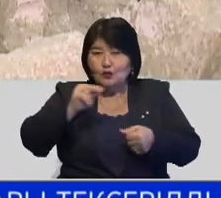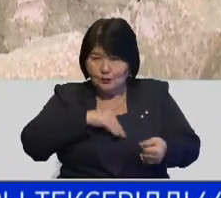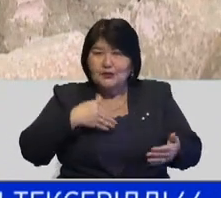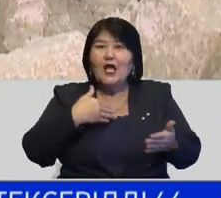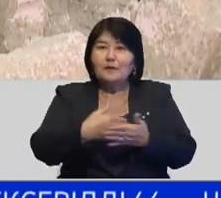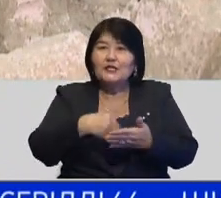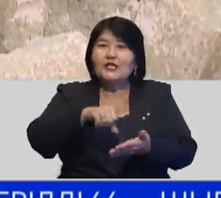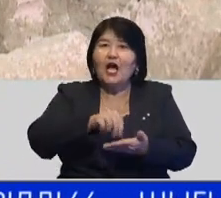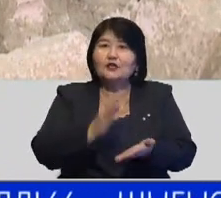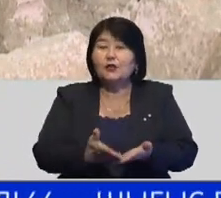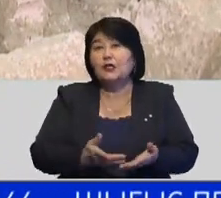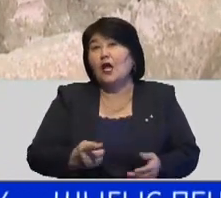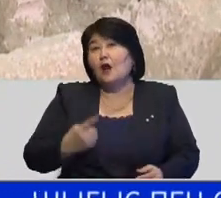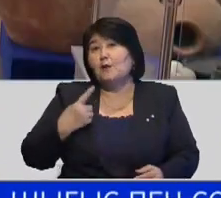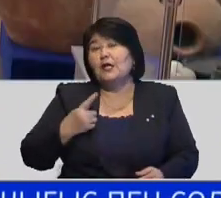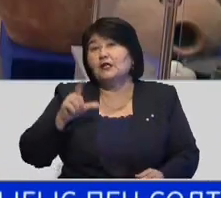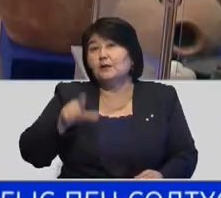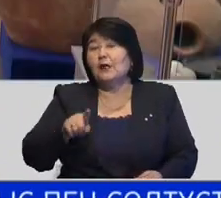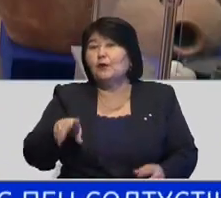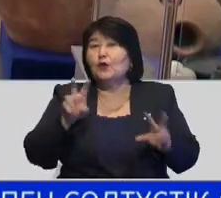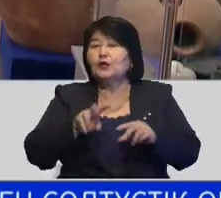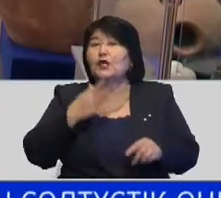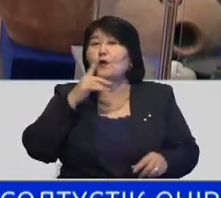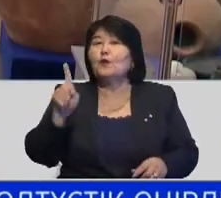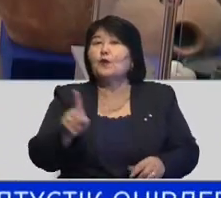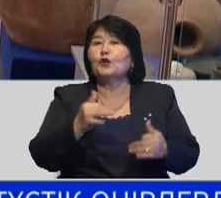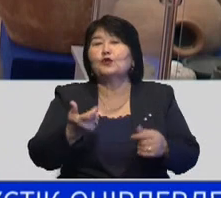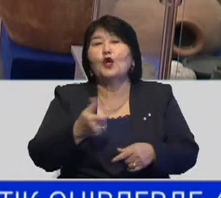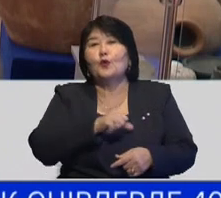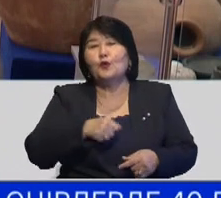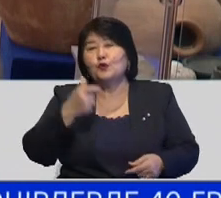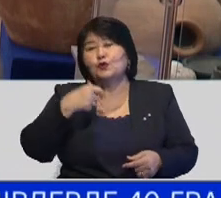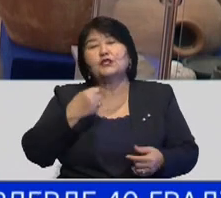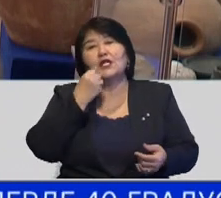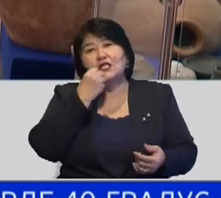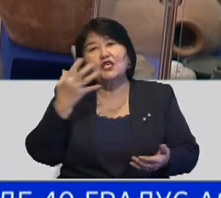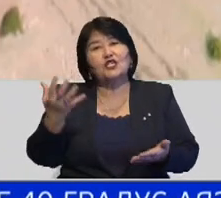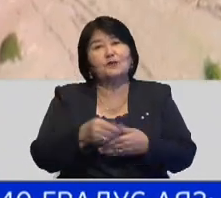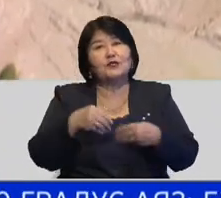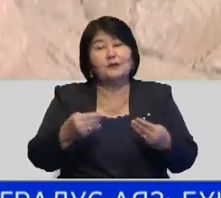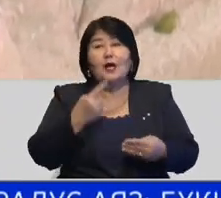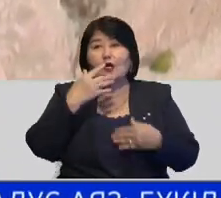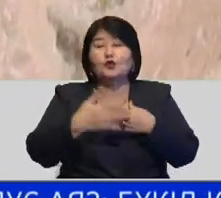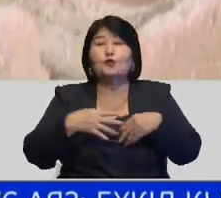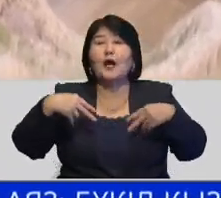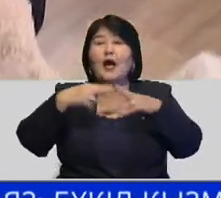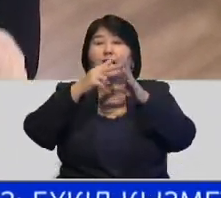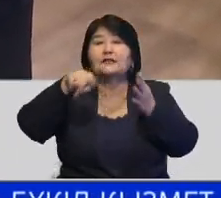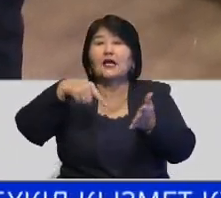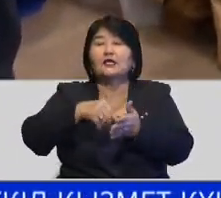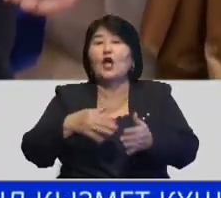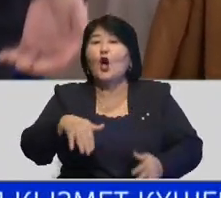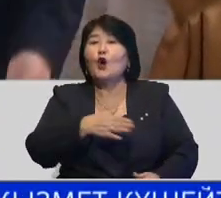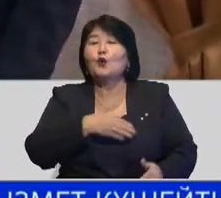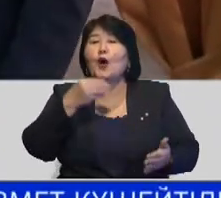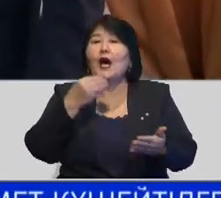белсенді қатысып тұрады. Білікті маманның бұл ізденісі мұражай ішінде, өз ішінде жемісін беріп келеді. Жуырда Астана қаласында өткен